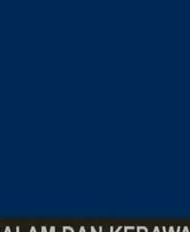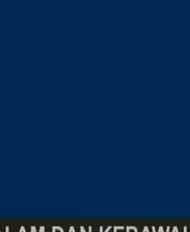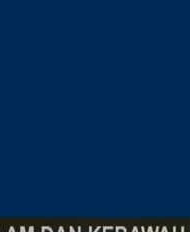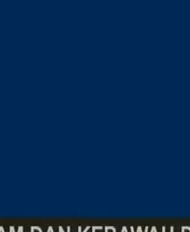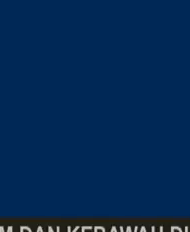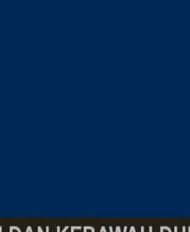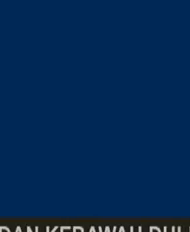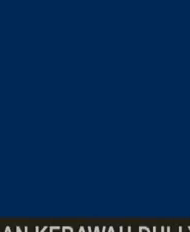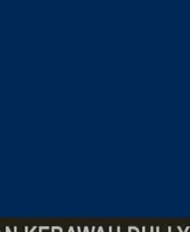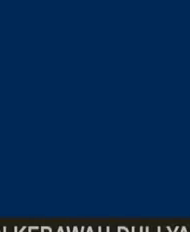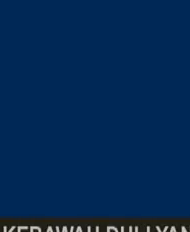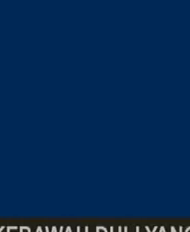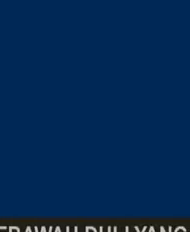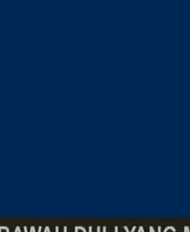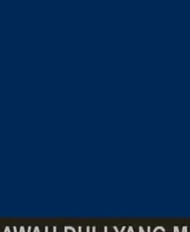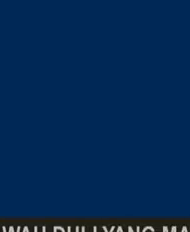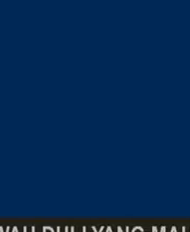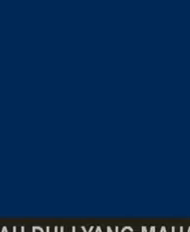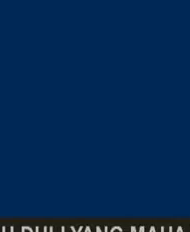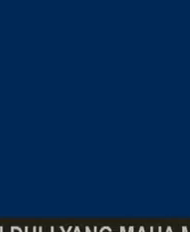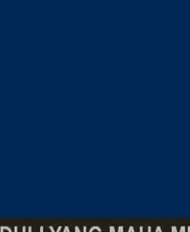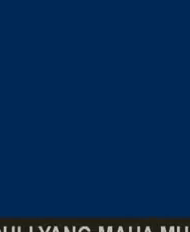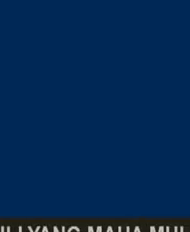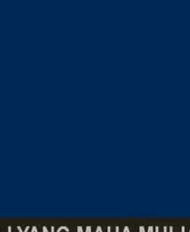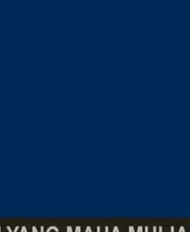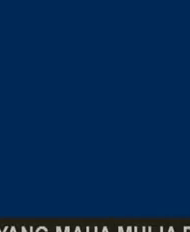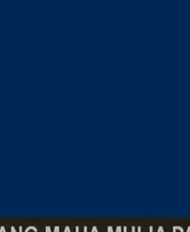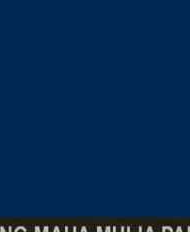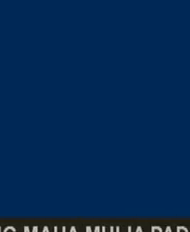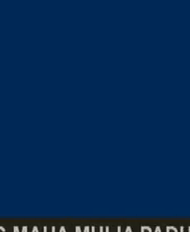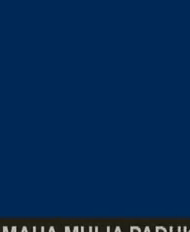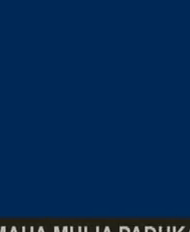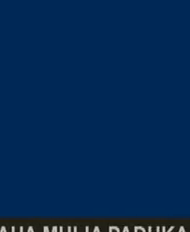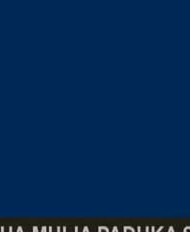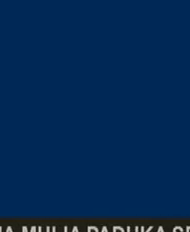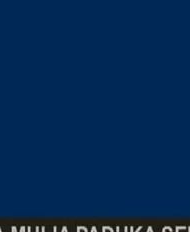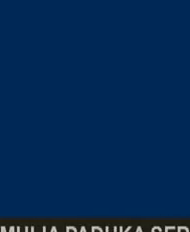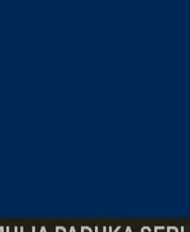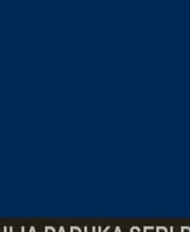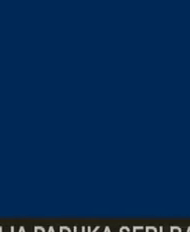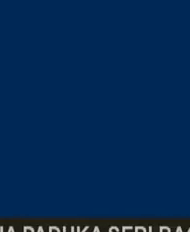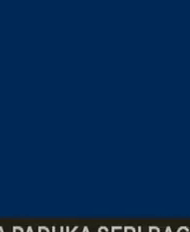24651 sementara itu jumlah ujian makmal yang dicalonkan adalah sebanyak 6551